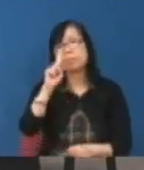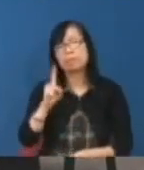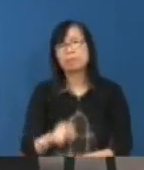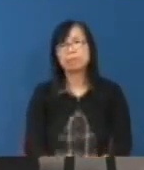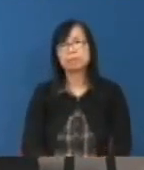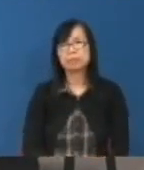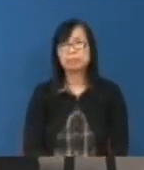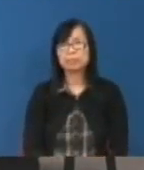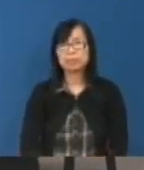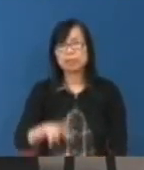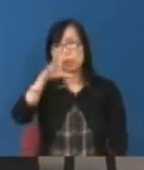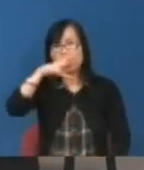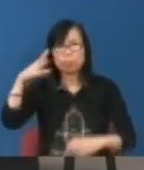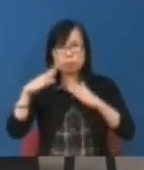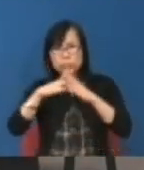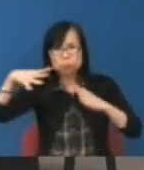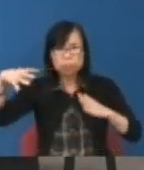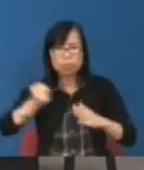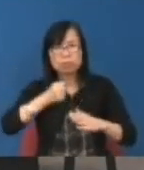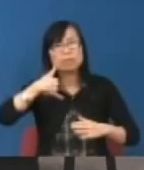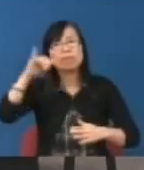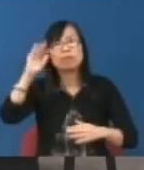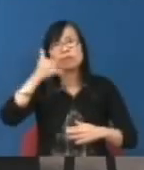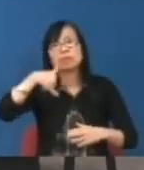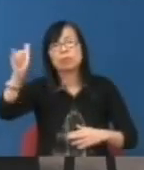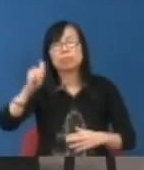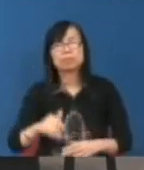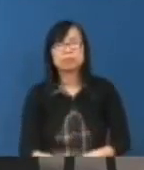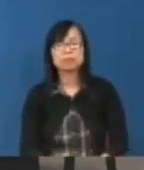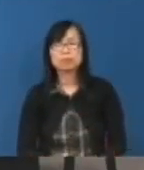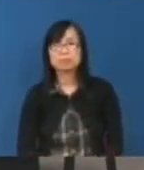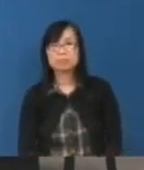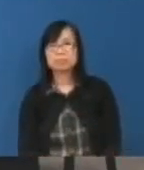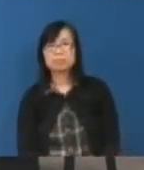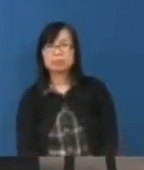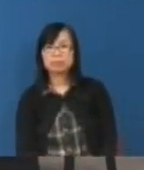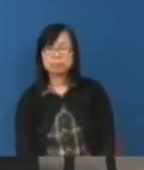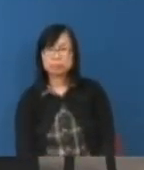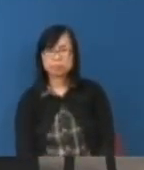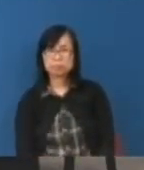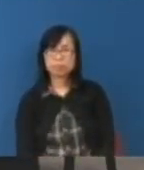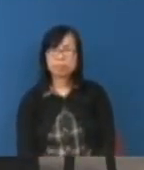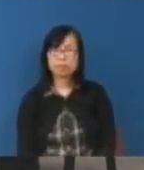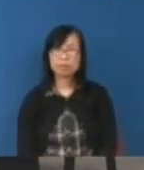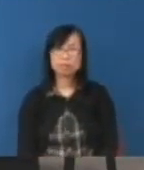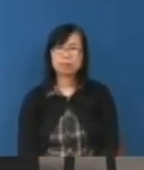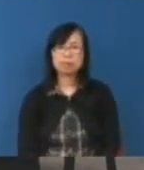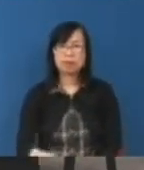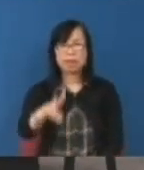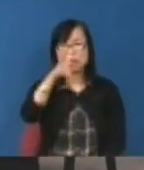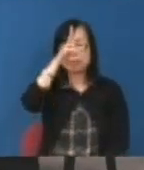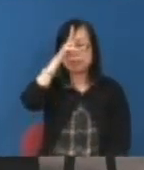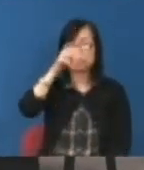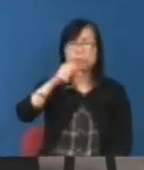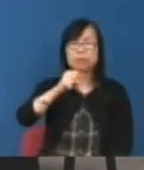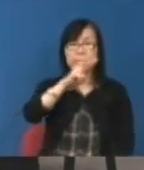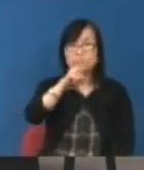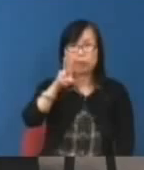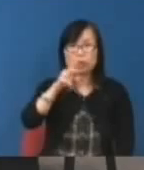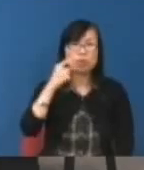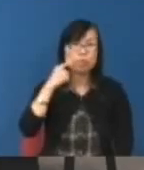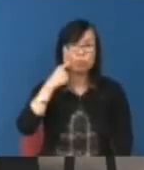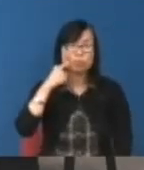成個局長咁可以走得噶啦喎。 你個個走得噶啦，咁又唔走得啦。 咁所以你話個官制係咪大鑊？咁跟住你就睇下孫